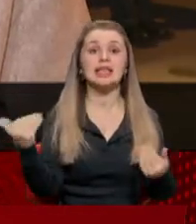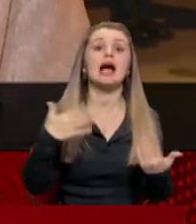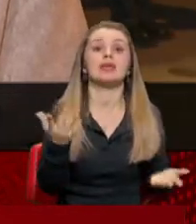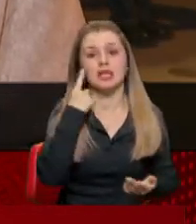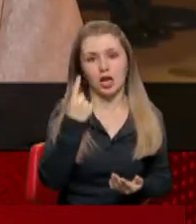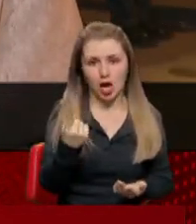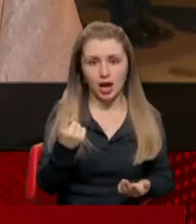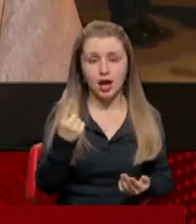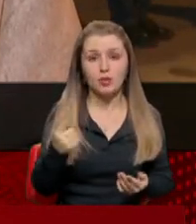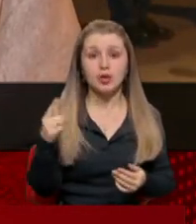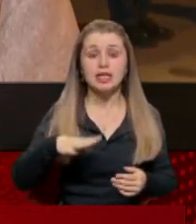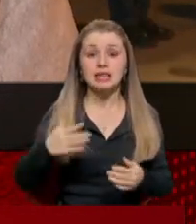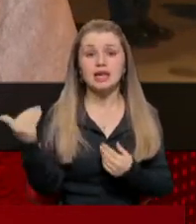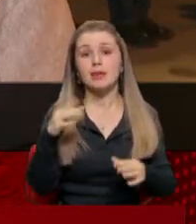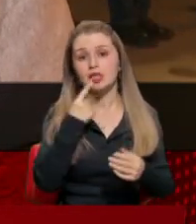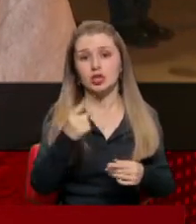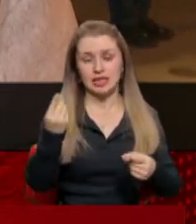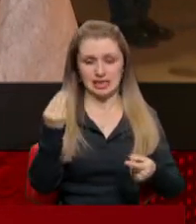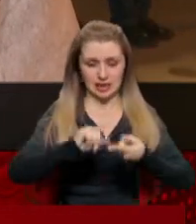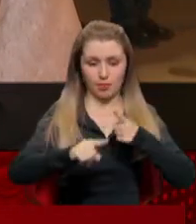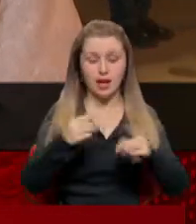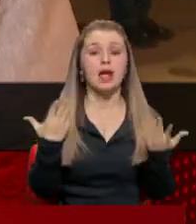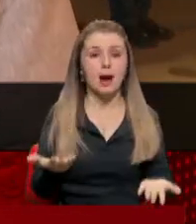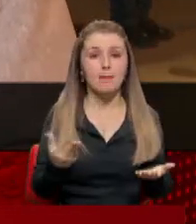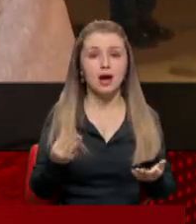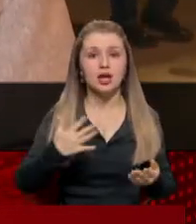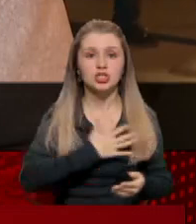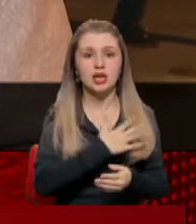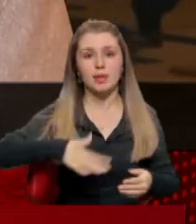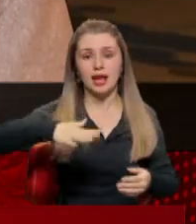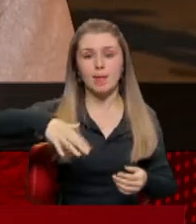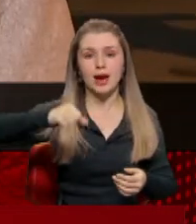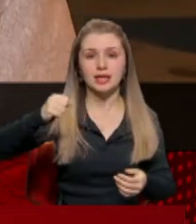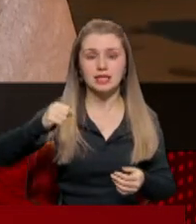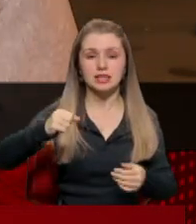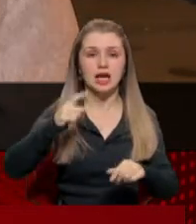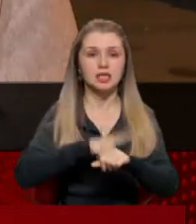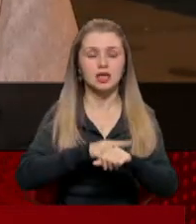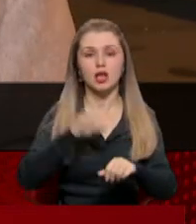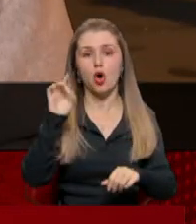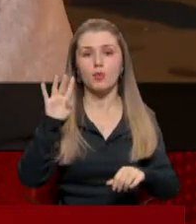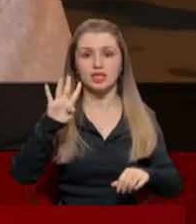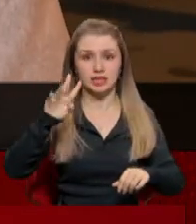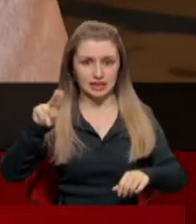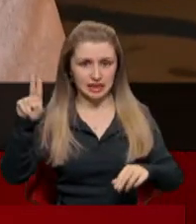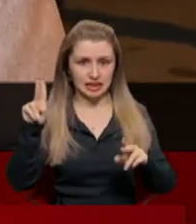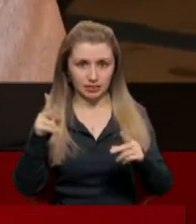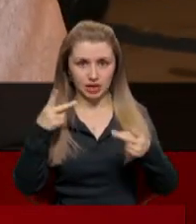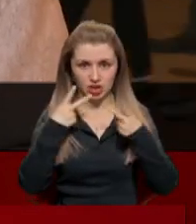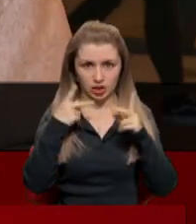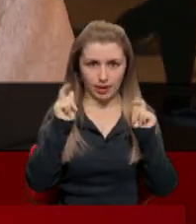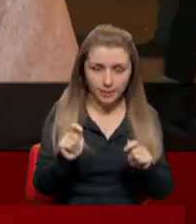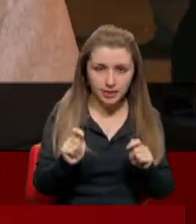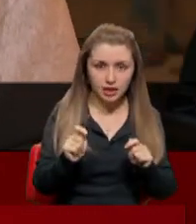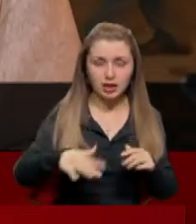gelmediğine yönelikti. Talebin gelmediğini söyledi İyi Parti. Ancak CHP Genel Merkezi'nden saat 15.47 sularında yapılan